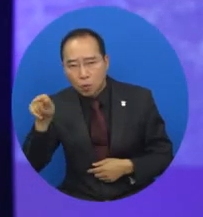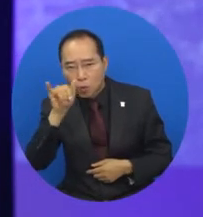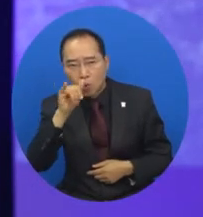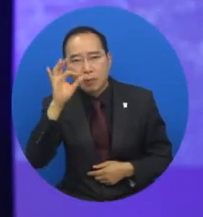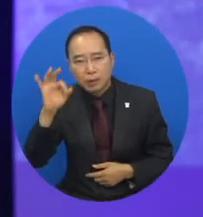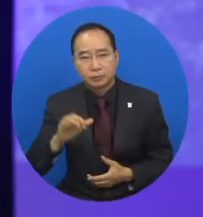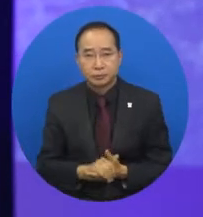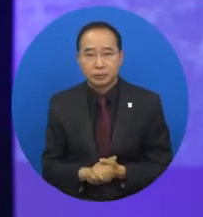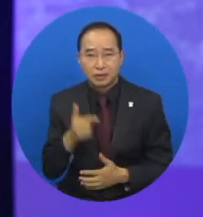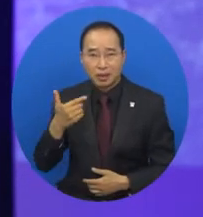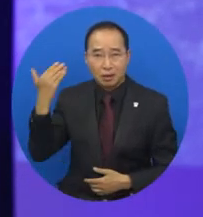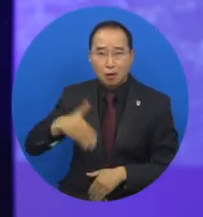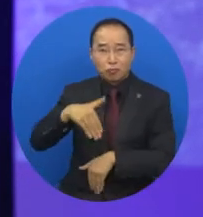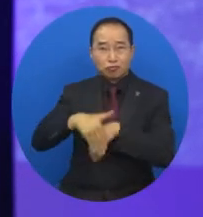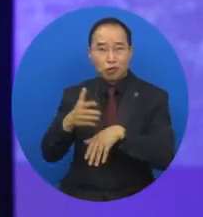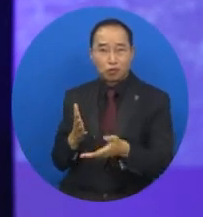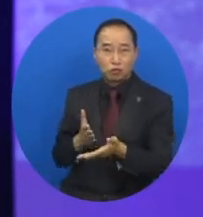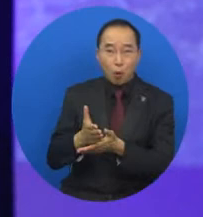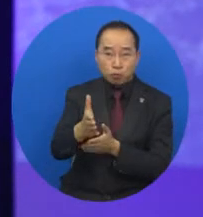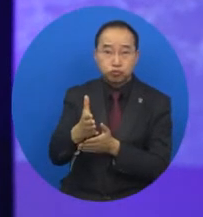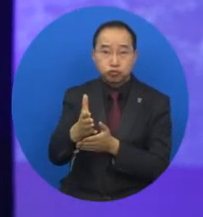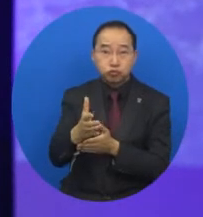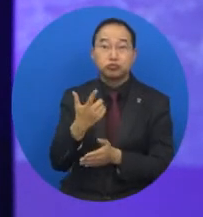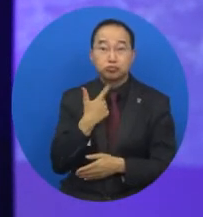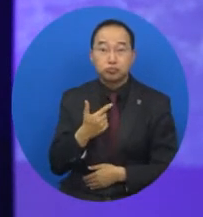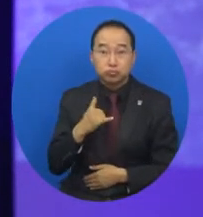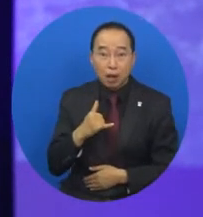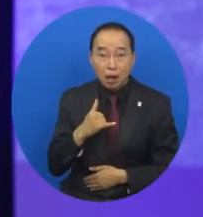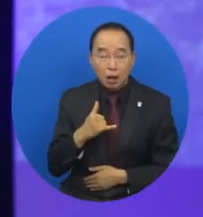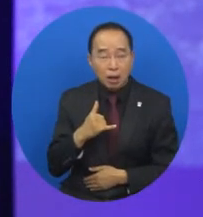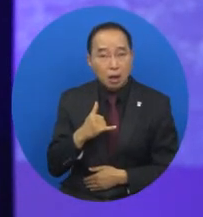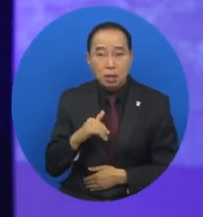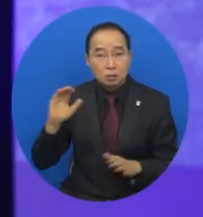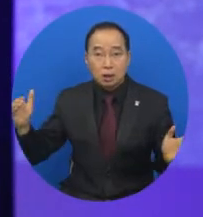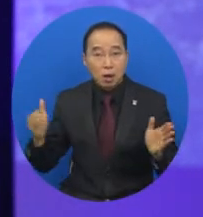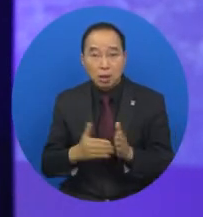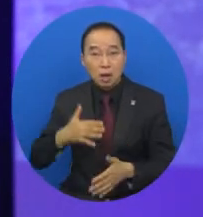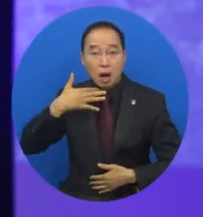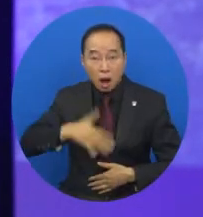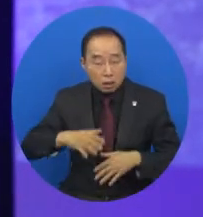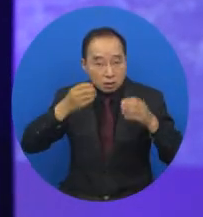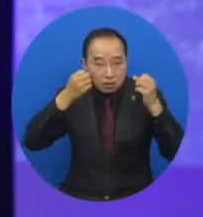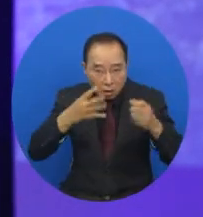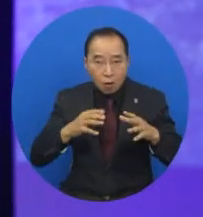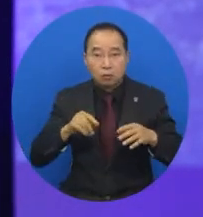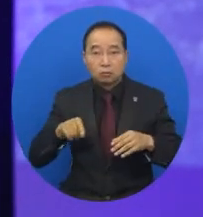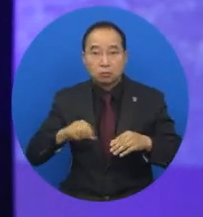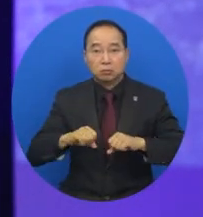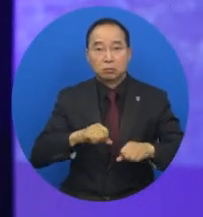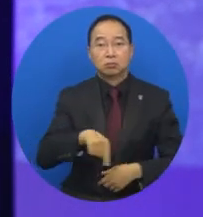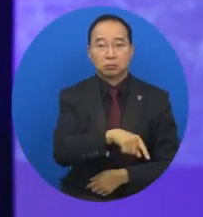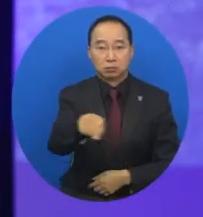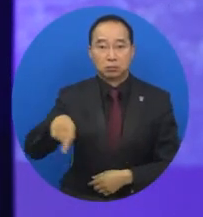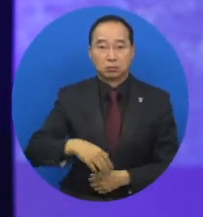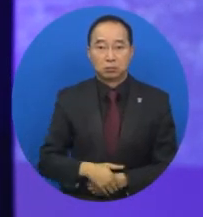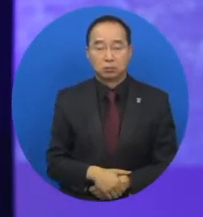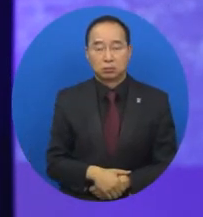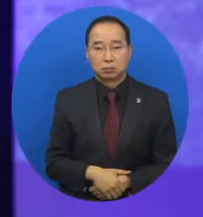제가 무용가로만 있을 때는 상상도 할 수 없었던 계획들이 저절로 펼쳐짐을 저는 느낍니다.